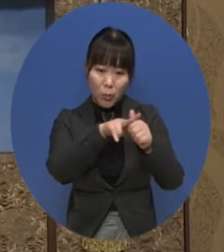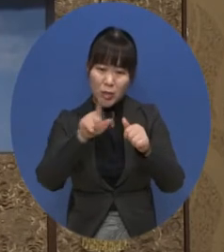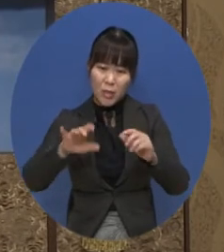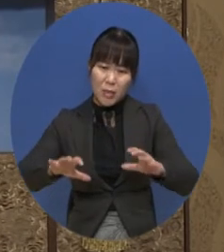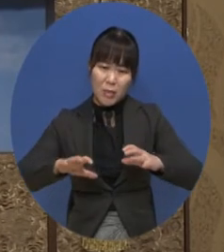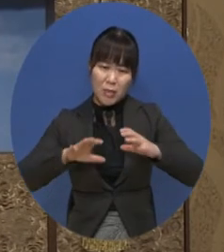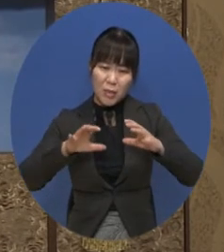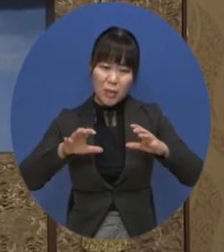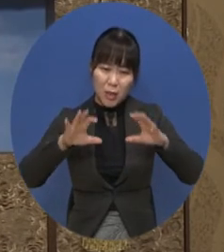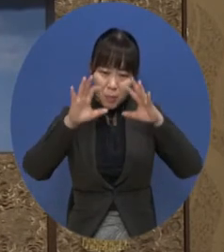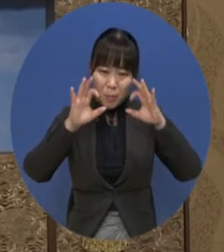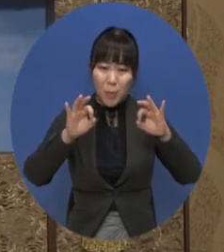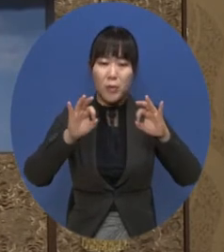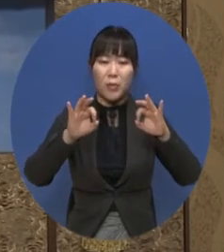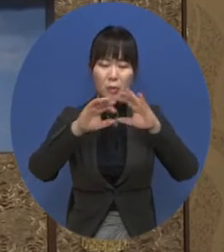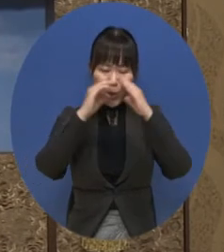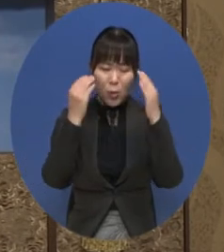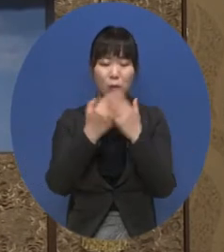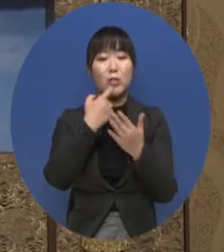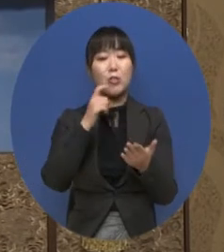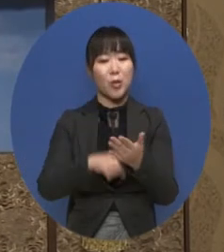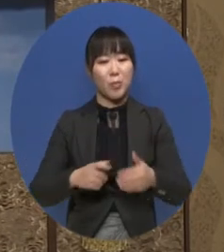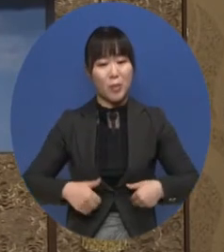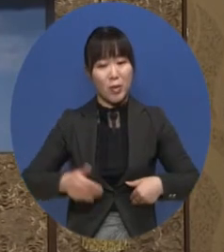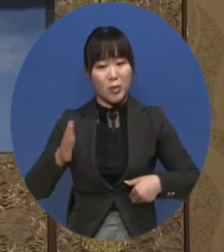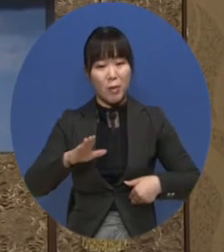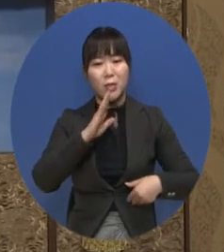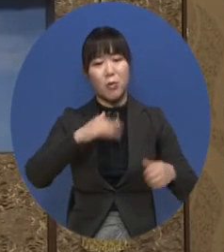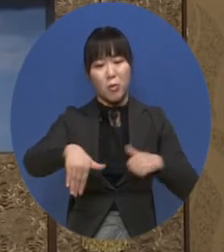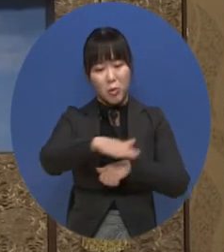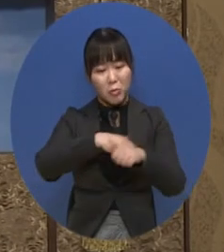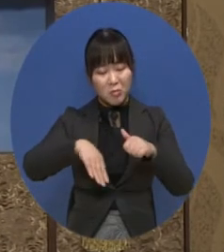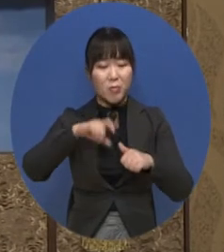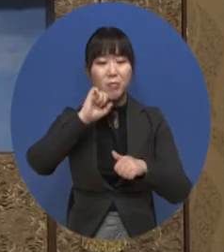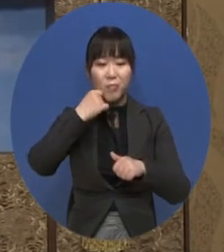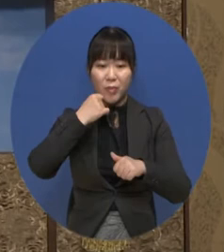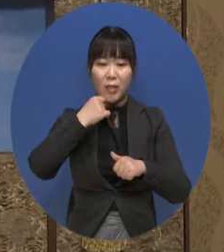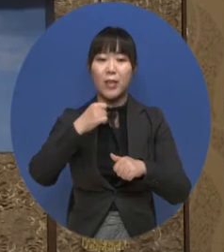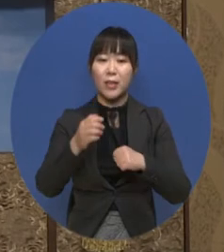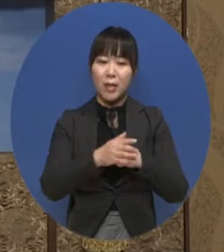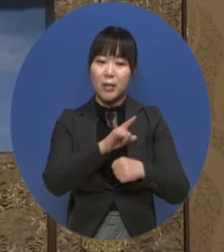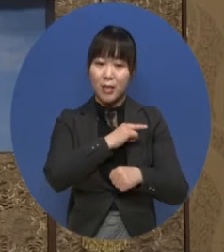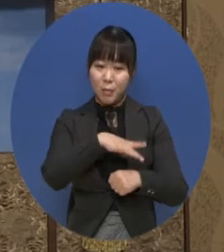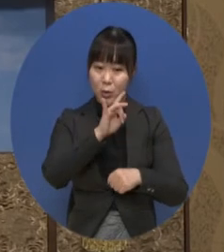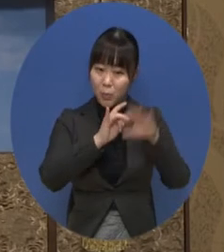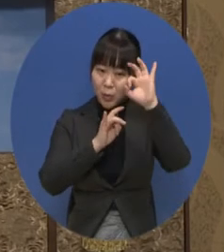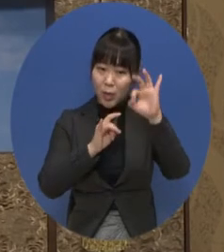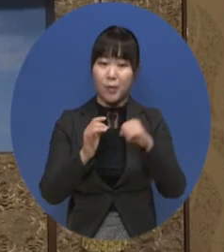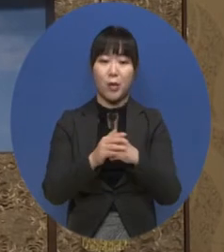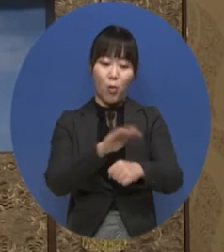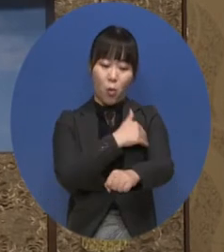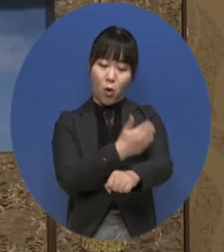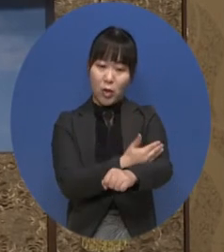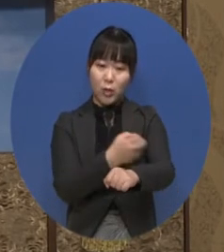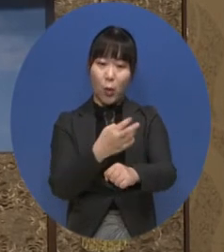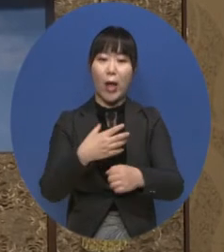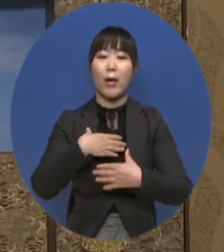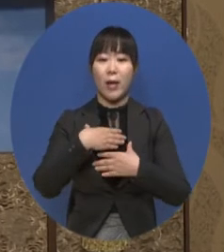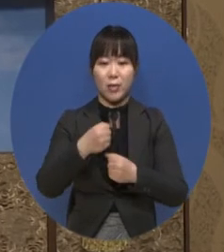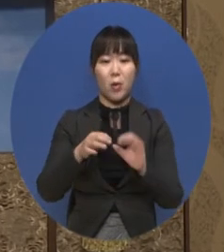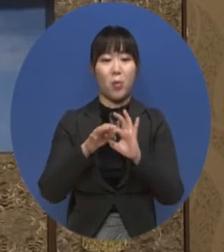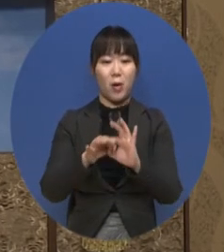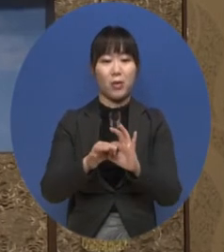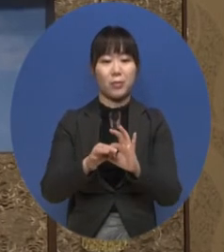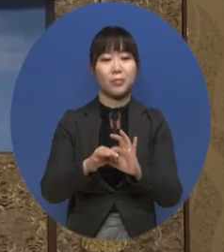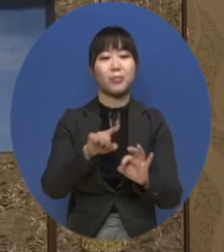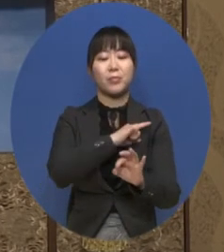다 쉬워져야 된다고 생각을 하지만 네. 현실적으로 어렵잖아요. 그래서 우선순위를 둔다면 권리와 안전에